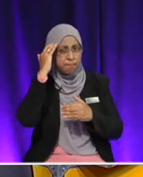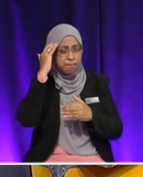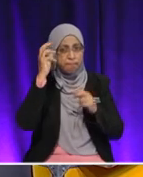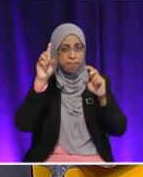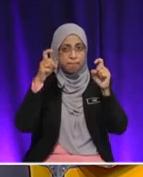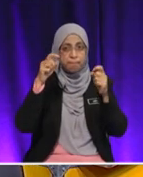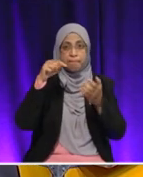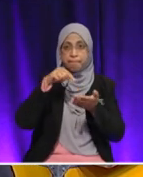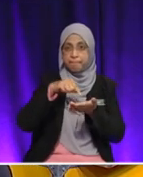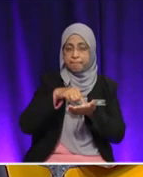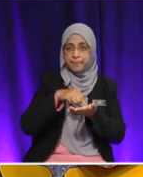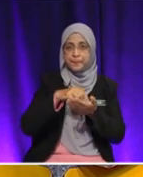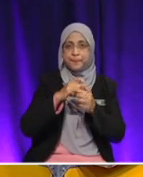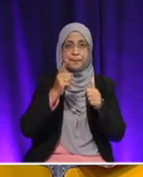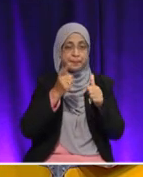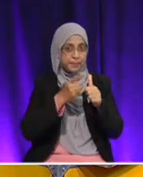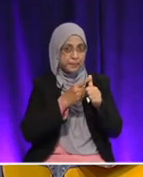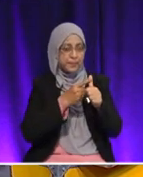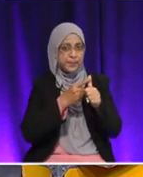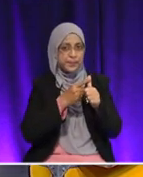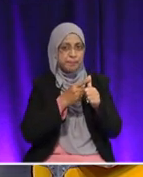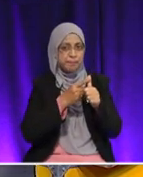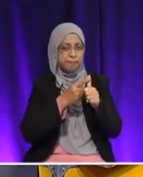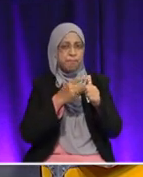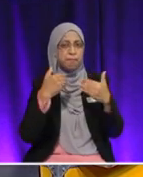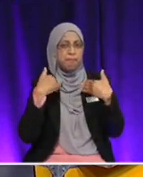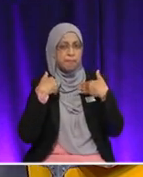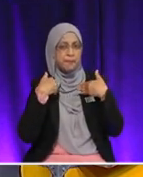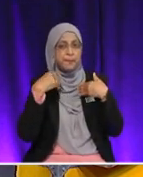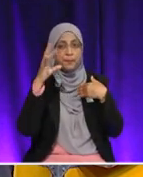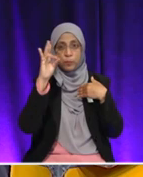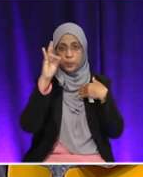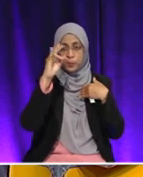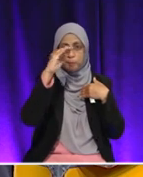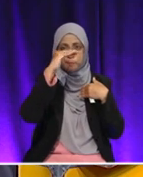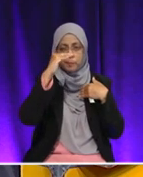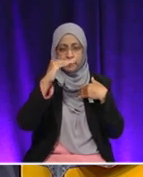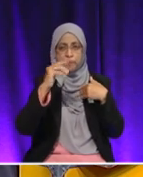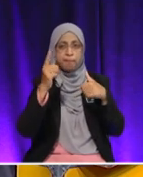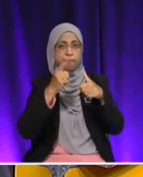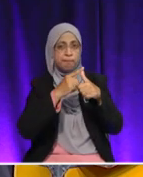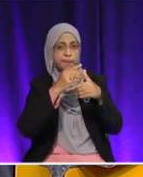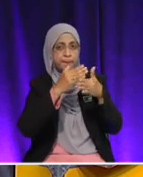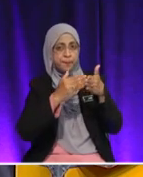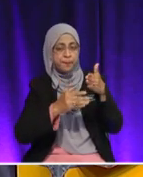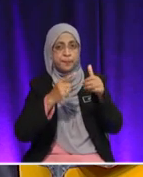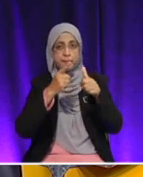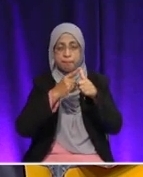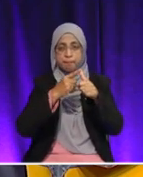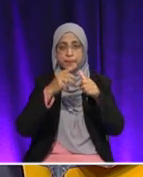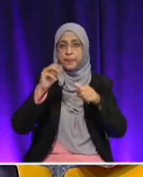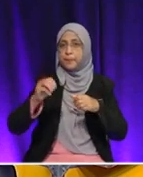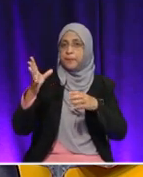pembelajaran kita pada hari ini yang pertama terdapat 7 standar pelajaran bagi unit ini yang pertama murid dapat